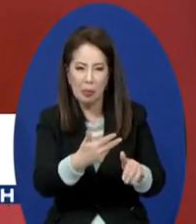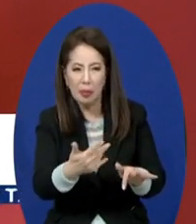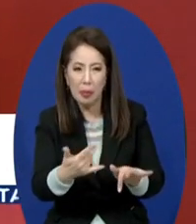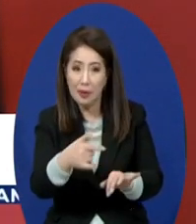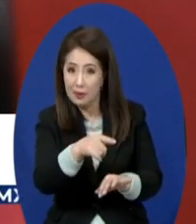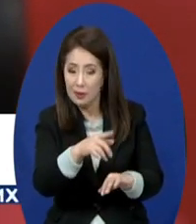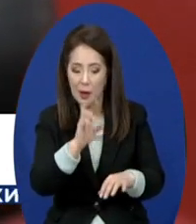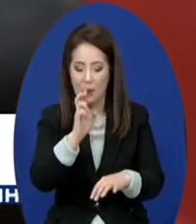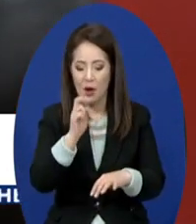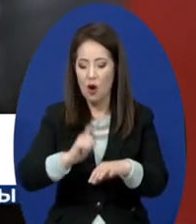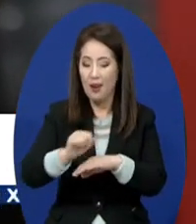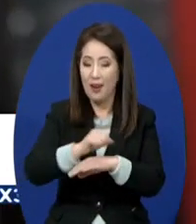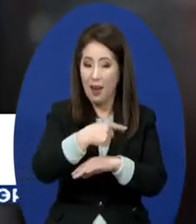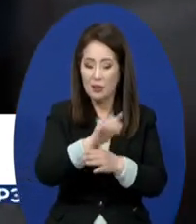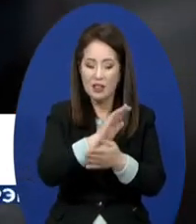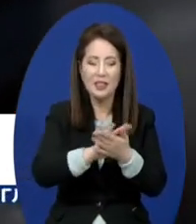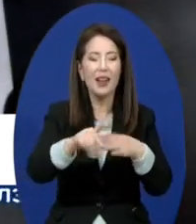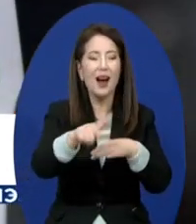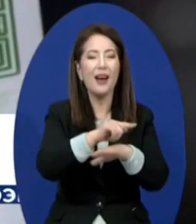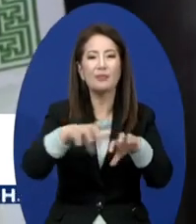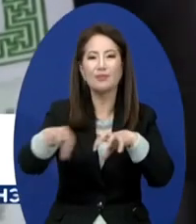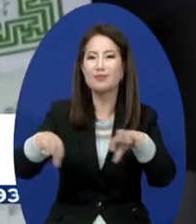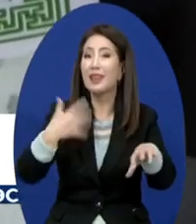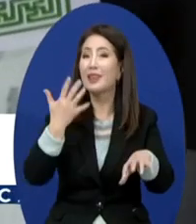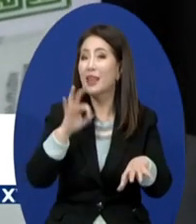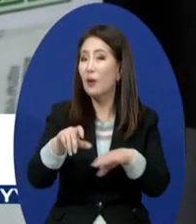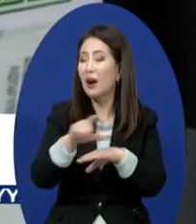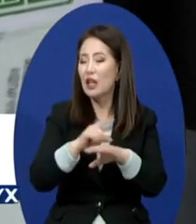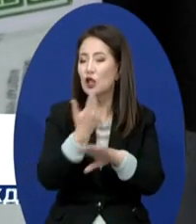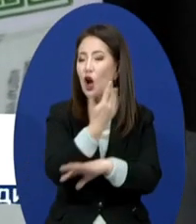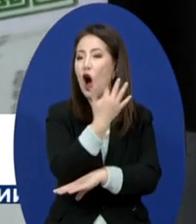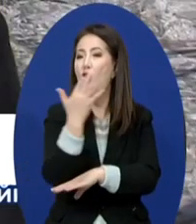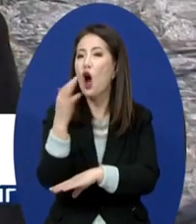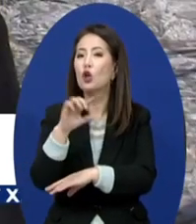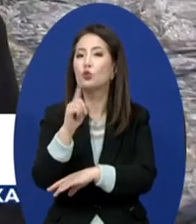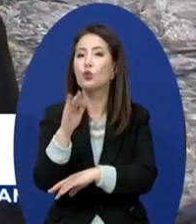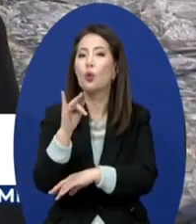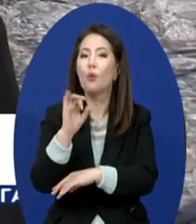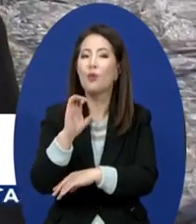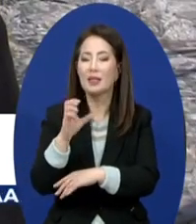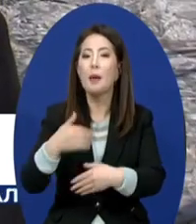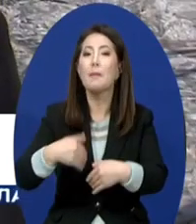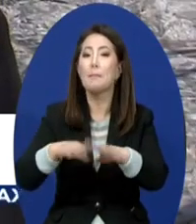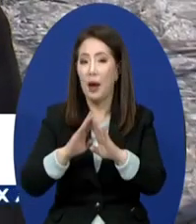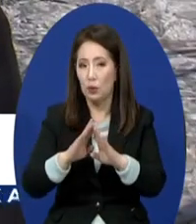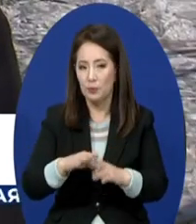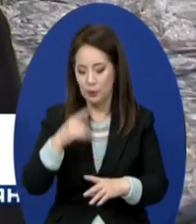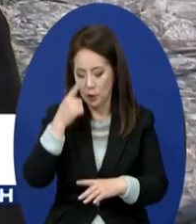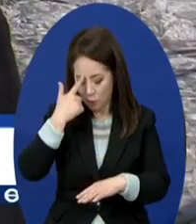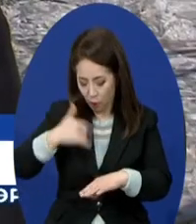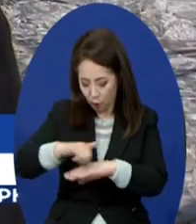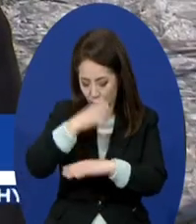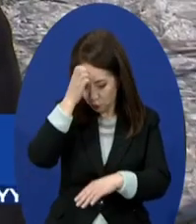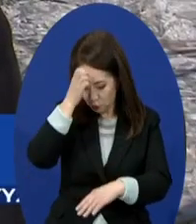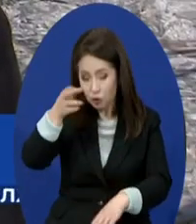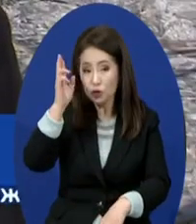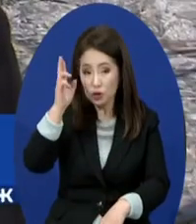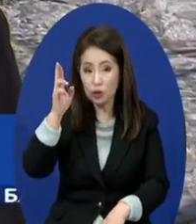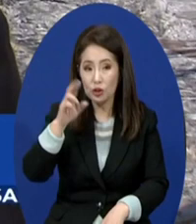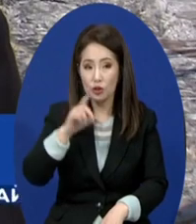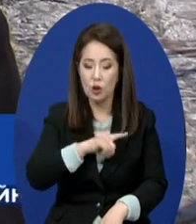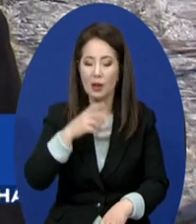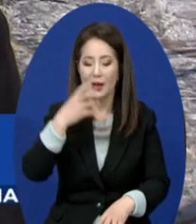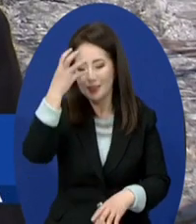Баян-Онгор сумын шинэ суурьшлийн бүсийн 50 га талбайд ойн зурвас байгуулна. Монгол улсын ерөнхийлөгчийн засгийн газар төгсөн